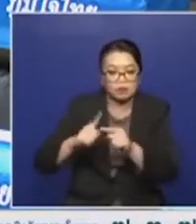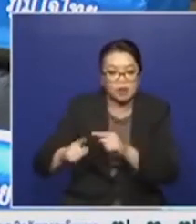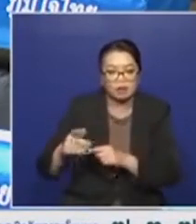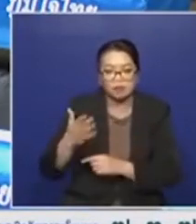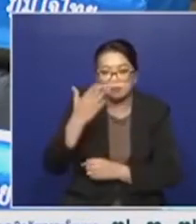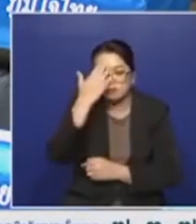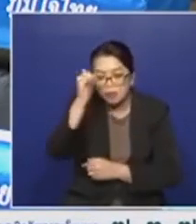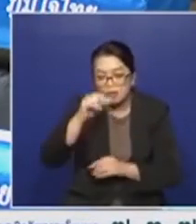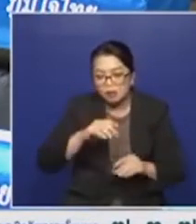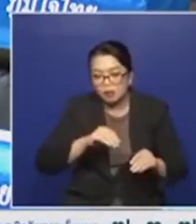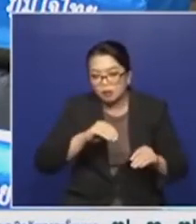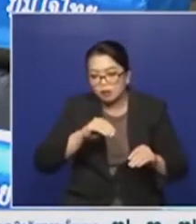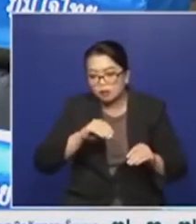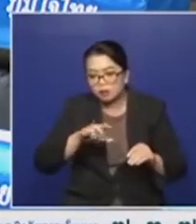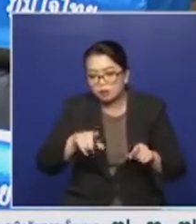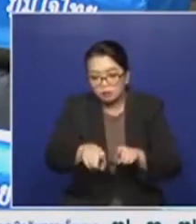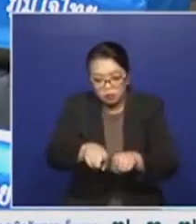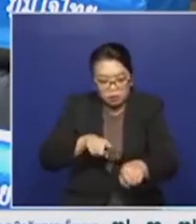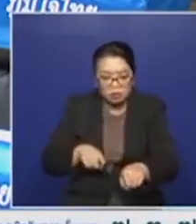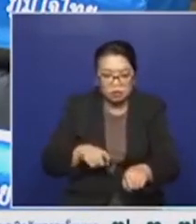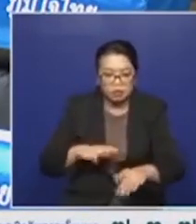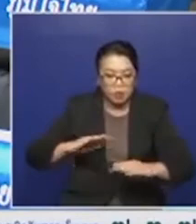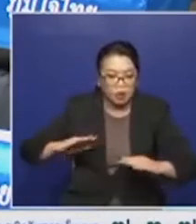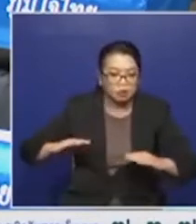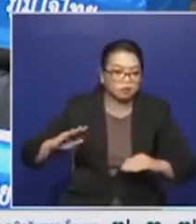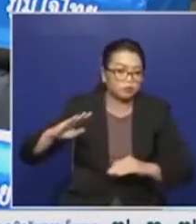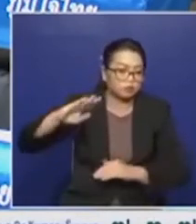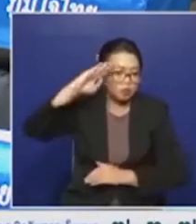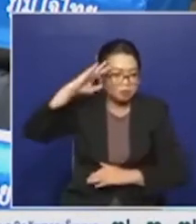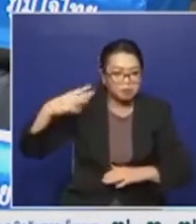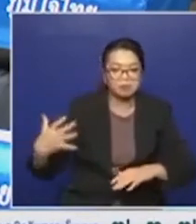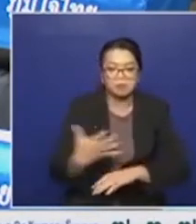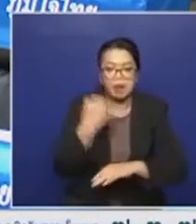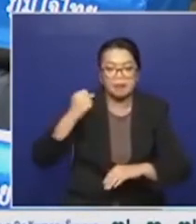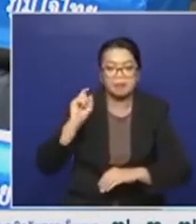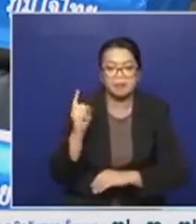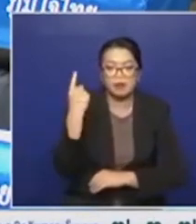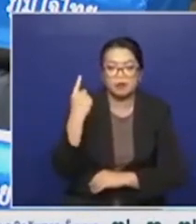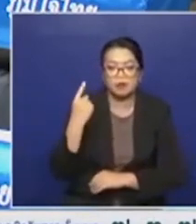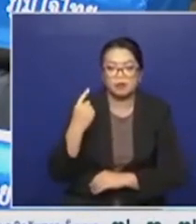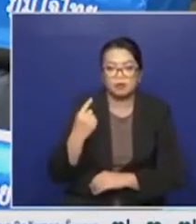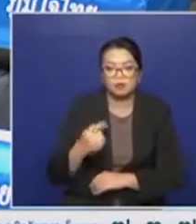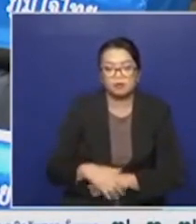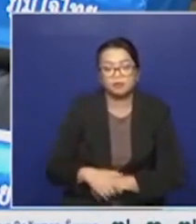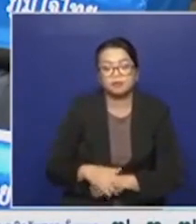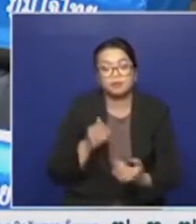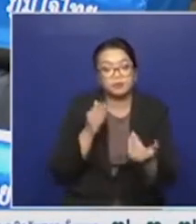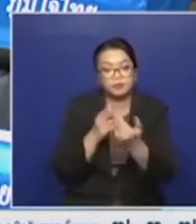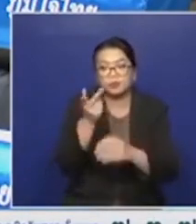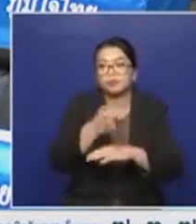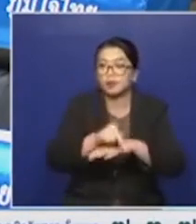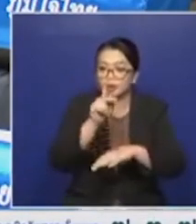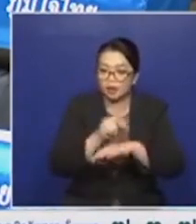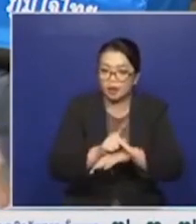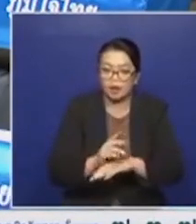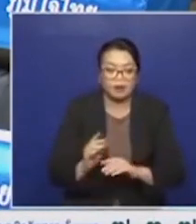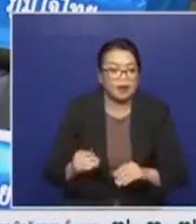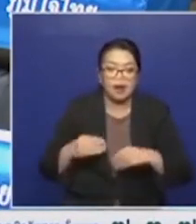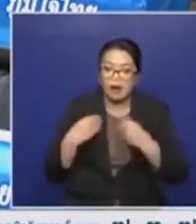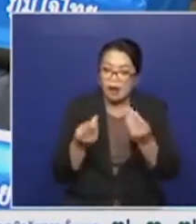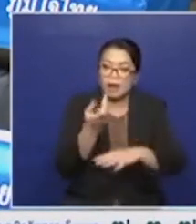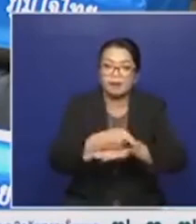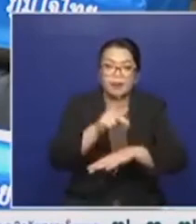ฉุดรั้งหรือในท้ายที่สุดคือการก่อการรัฐประหารผมขอเรียนท่านประธานว่าให้ท่านประธาน